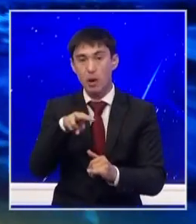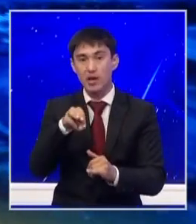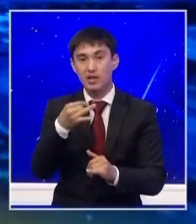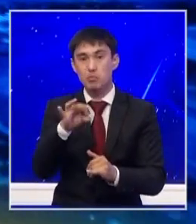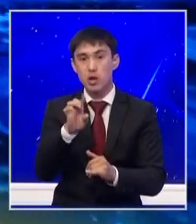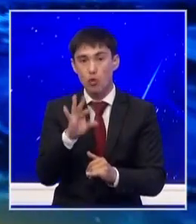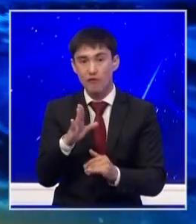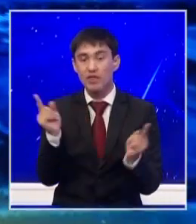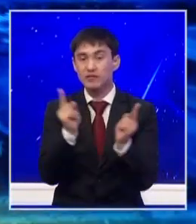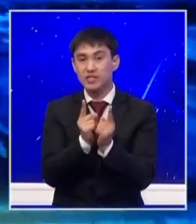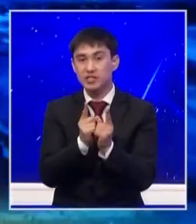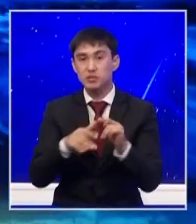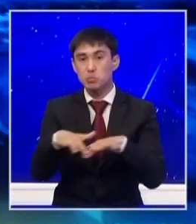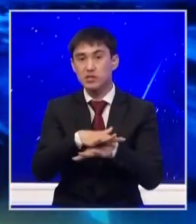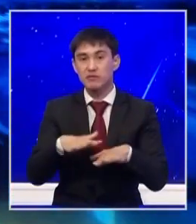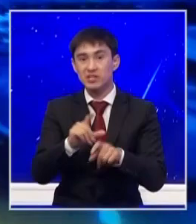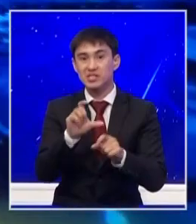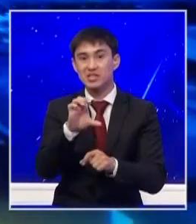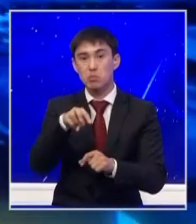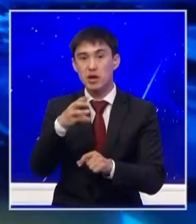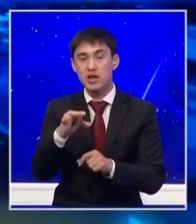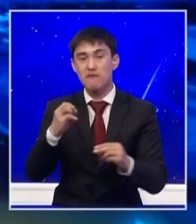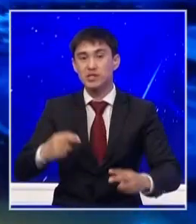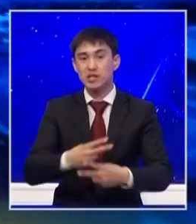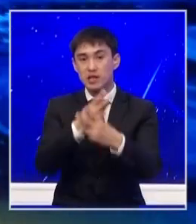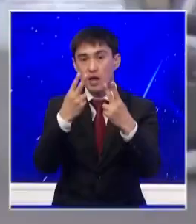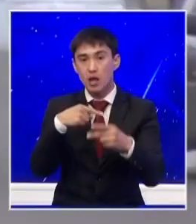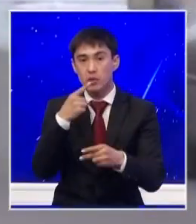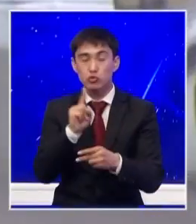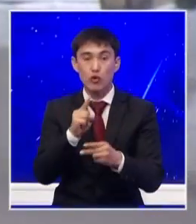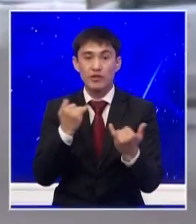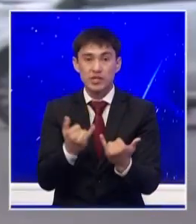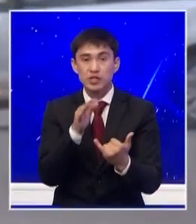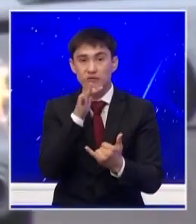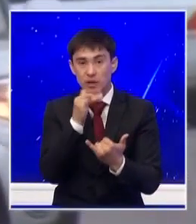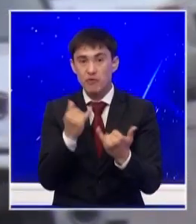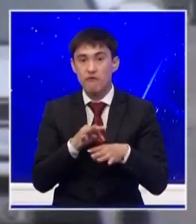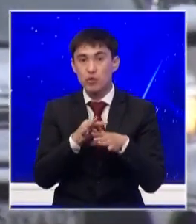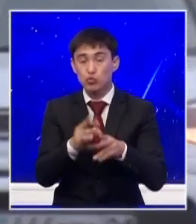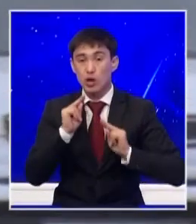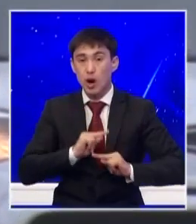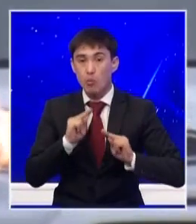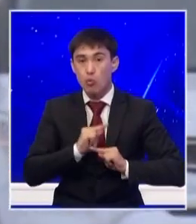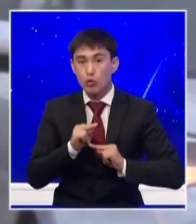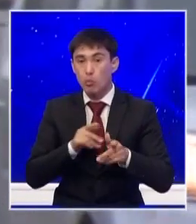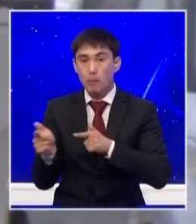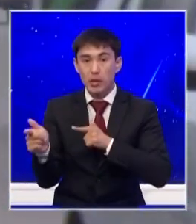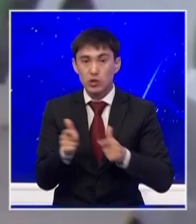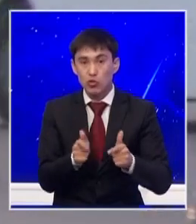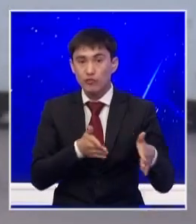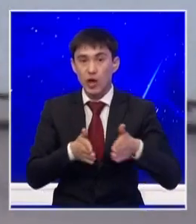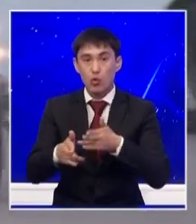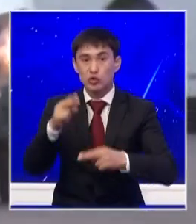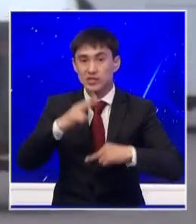амангельдыбеков на встрече с представителями СМИ Восстания отметим что в настоящее время уже ведутся работы по подготовке